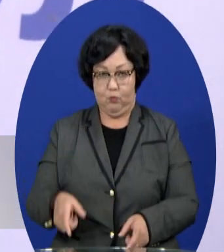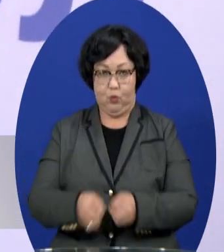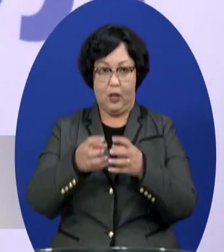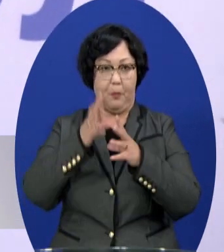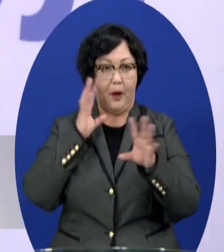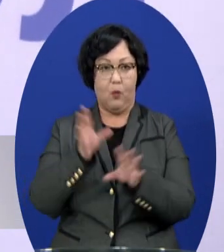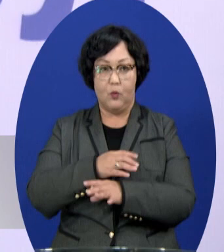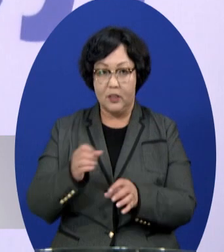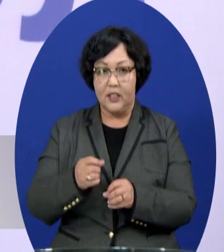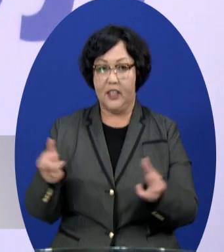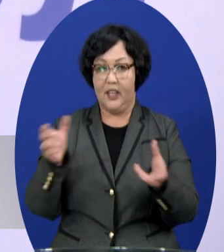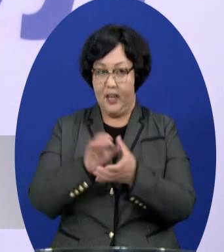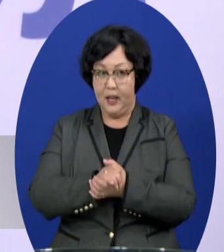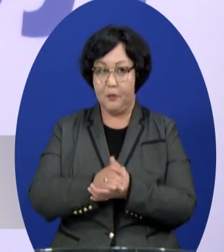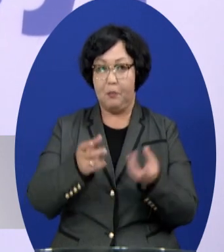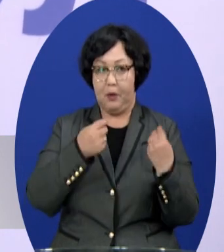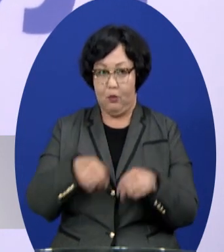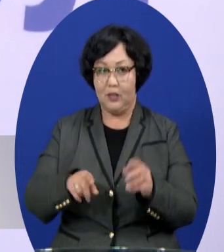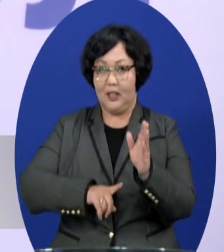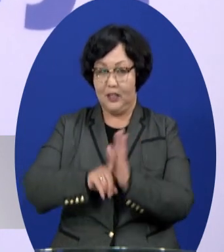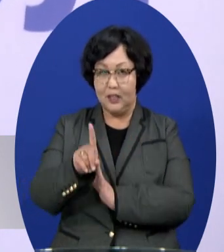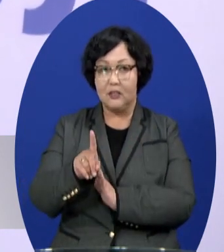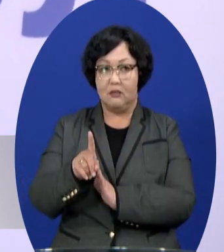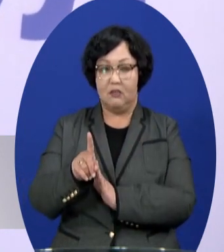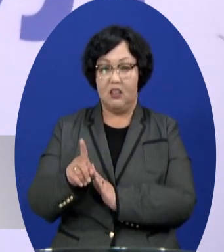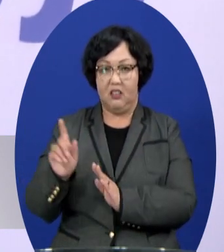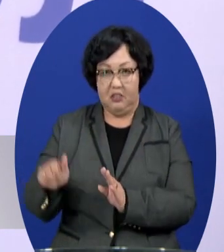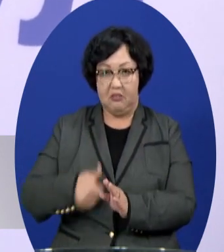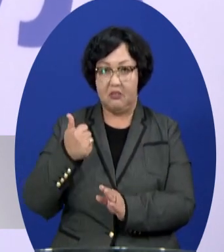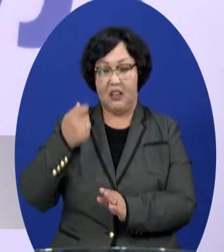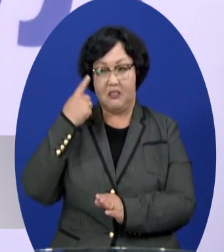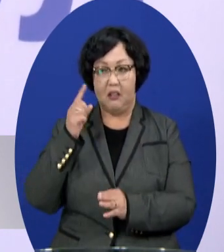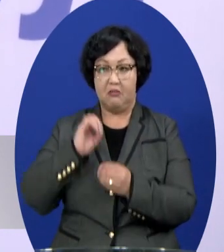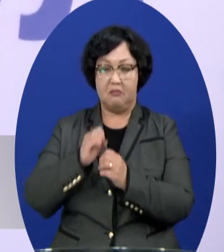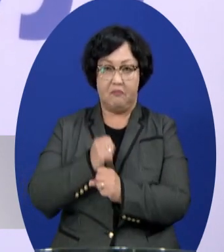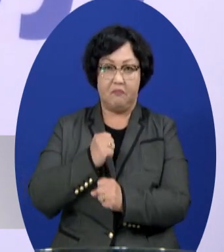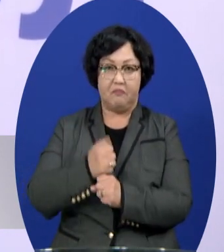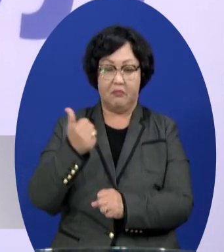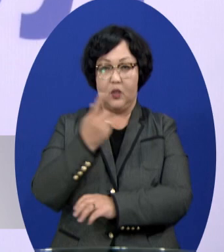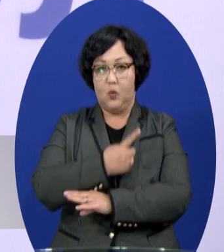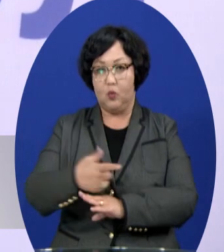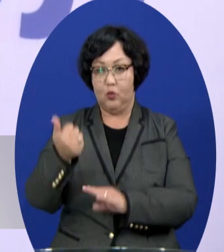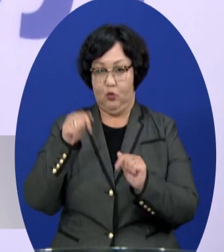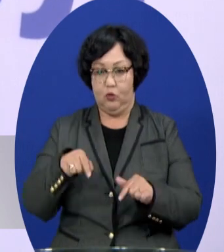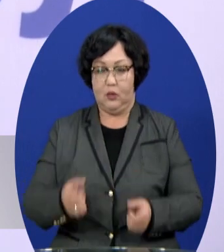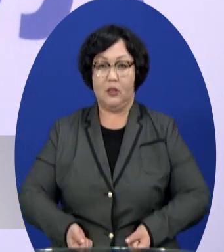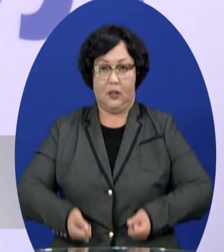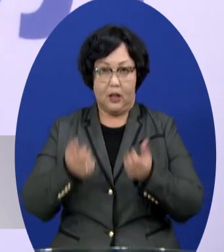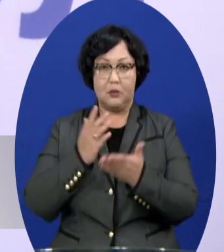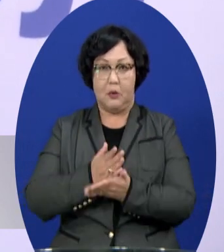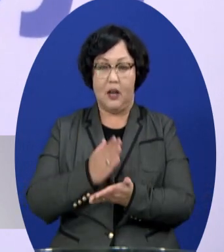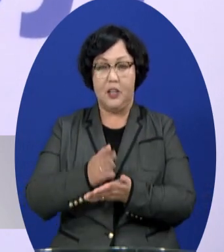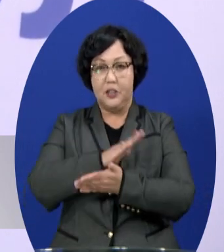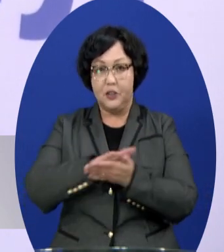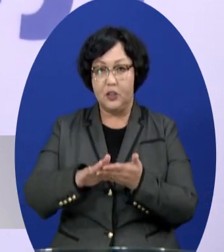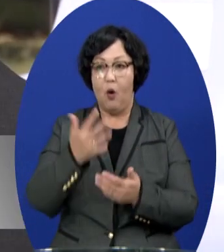байгуулалтын Compact Greg байгуулахад эхнээс нь гар бие оролцож санаачлагтай ажилласан. Үүний үр дүн өнөөдөр гарч байна.